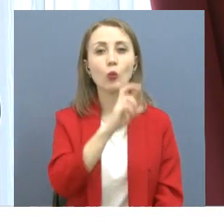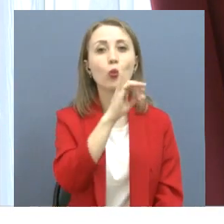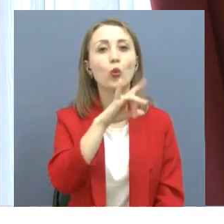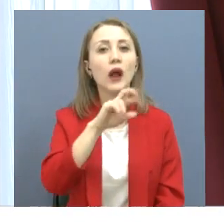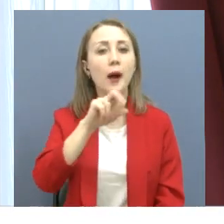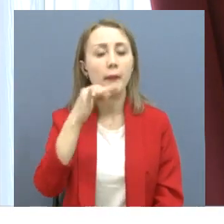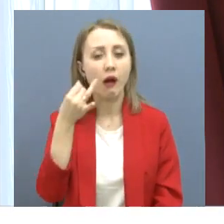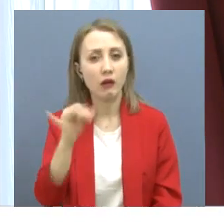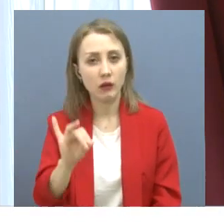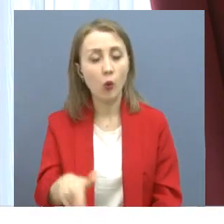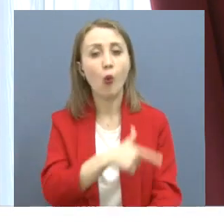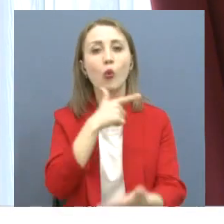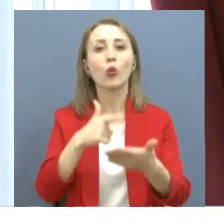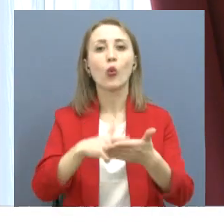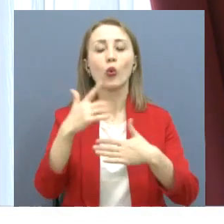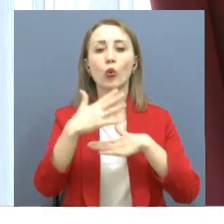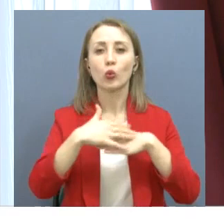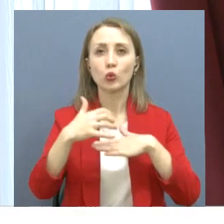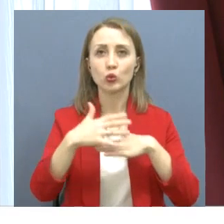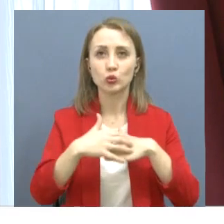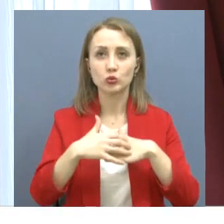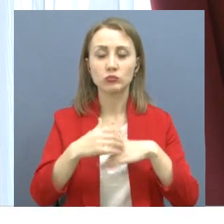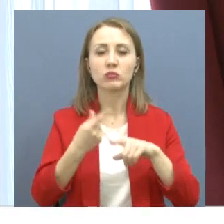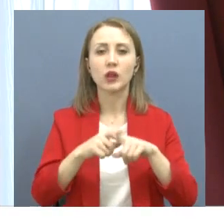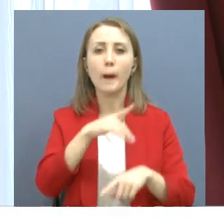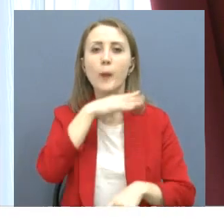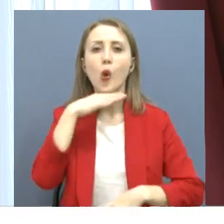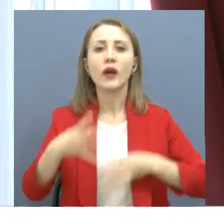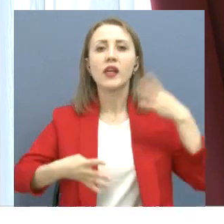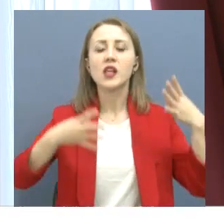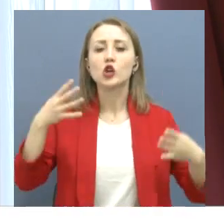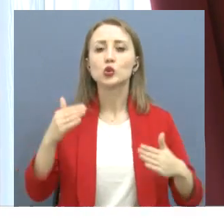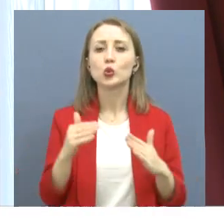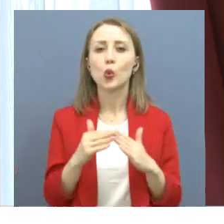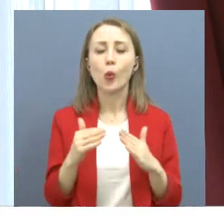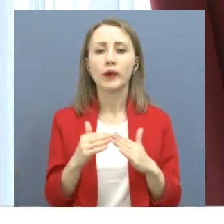Бурабайский район, город Кукшетау, это по многоэтажным домам.